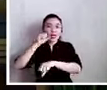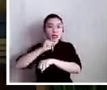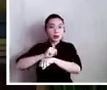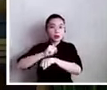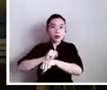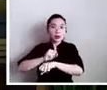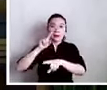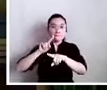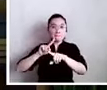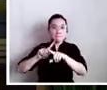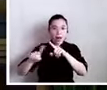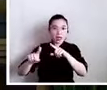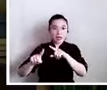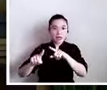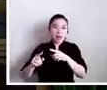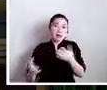kaugalingon.